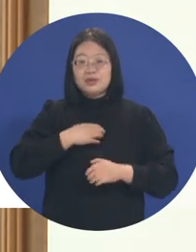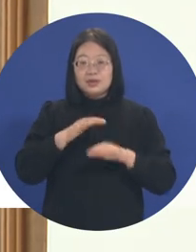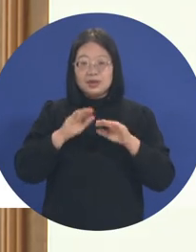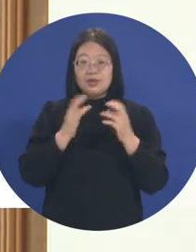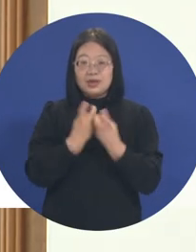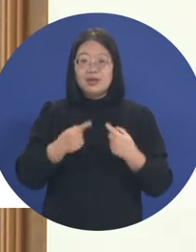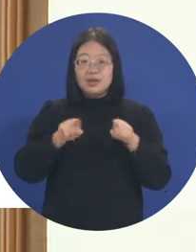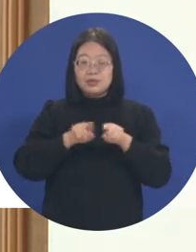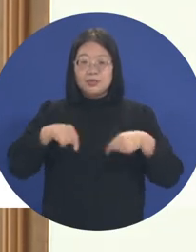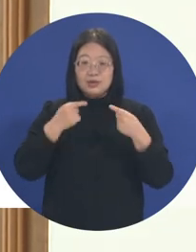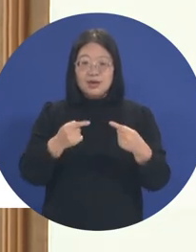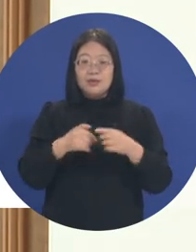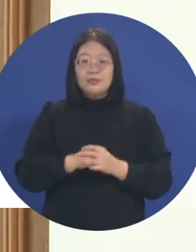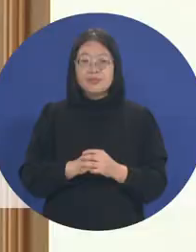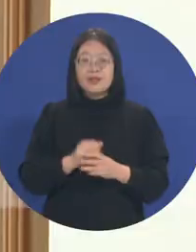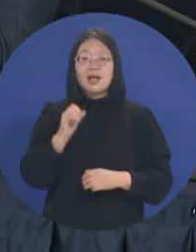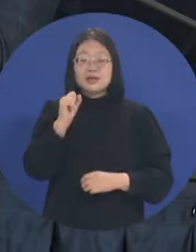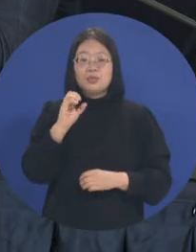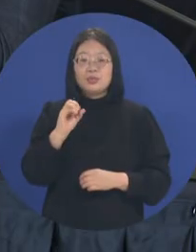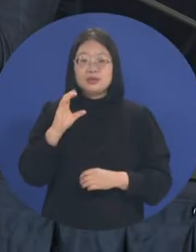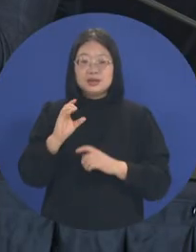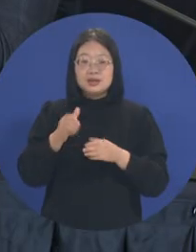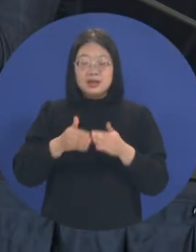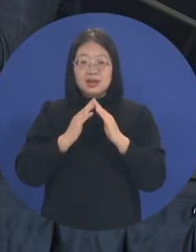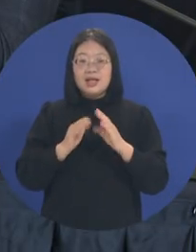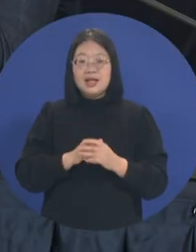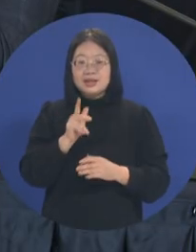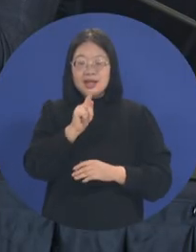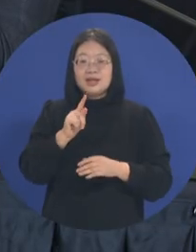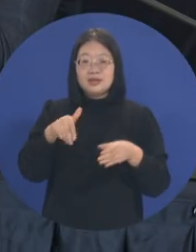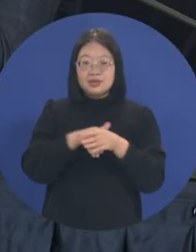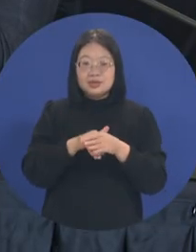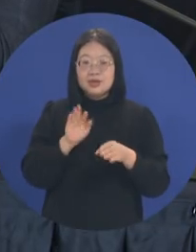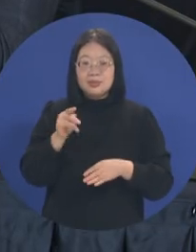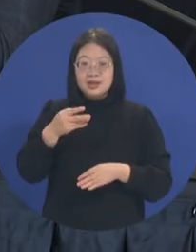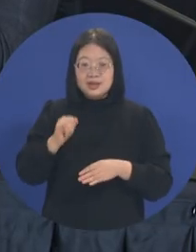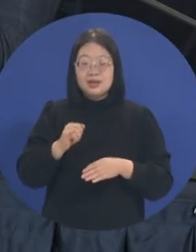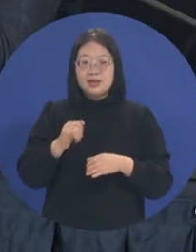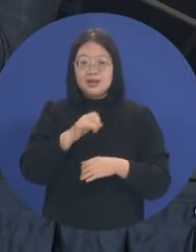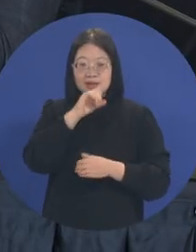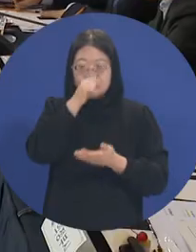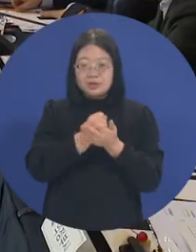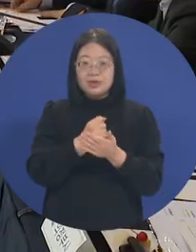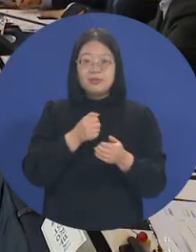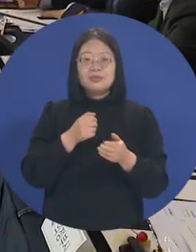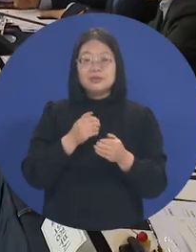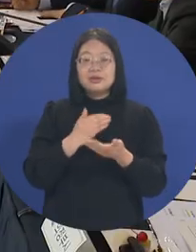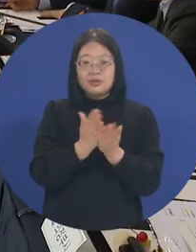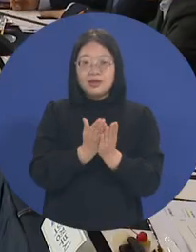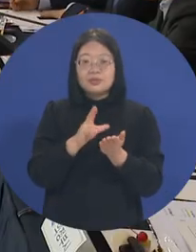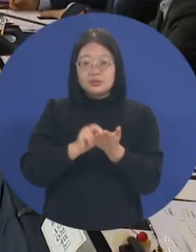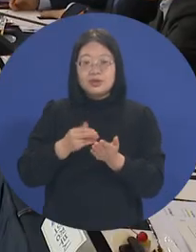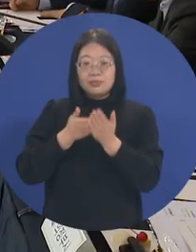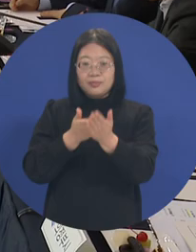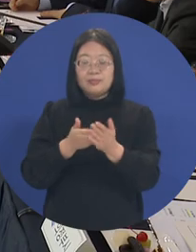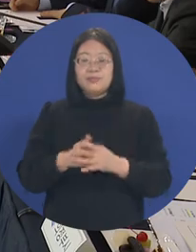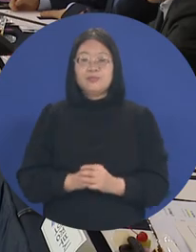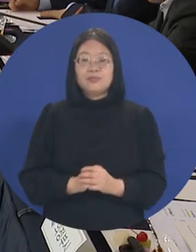함께하기로 했습니다 이외에도 SOC 개발 K 컬처밸리 정상화 등 한